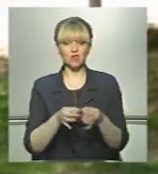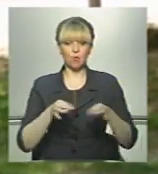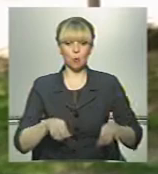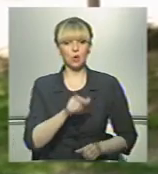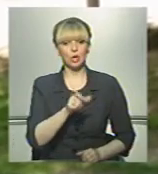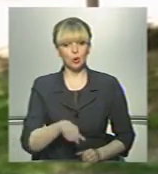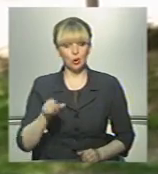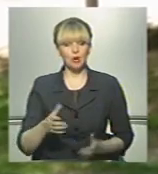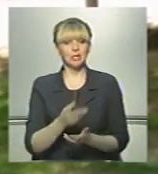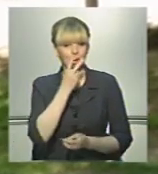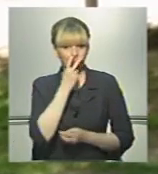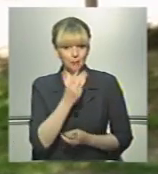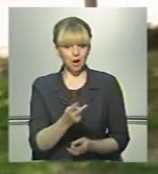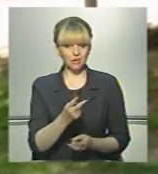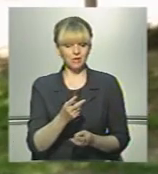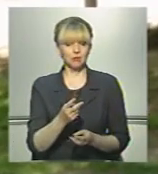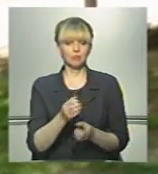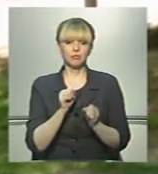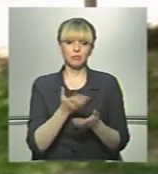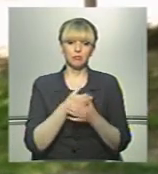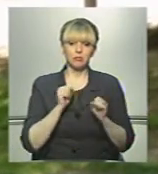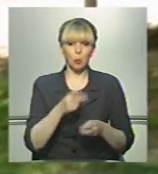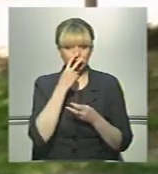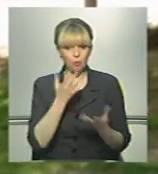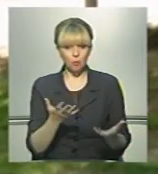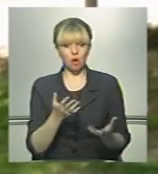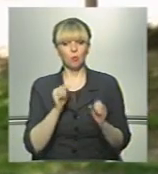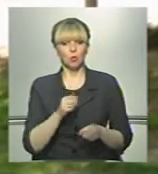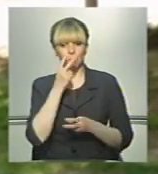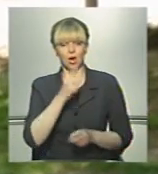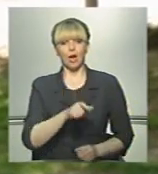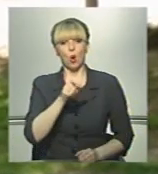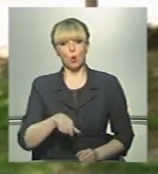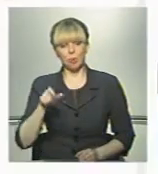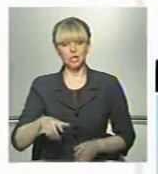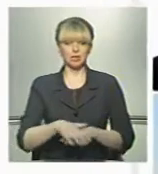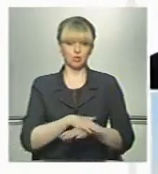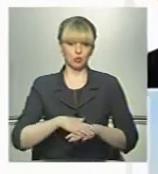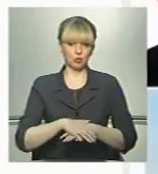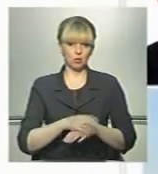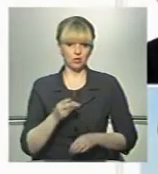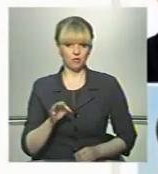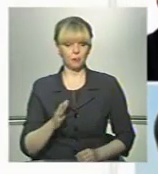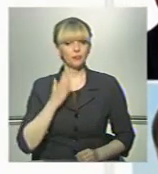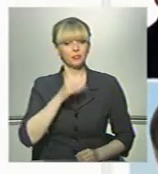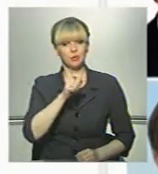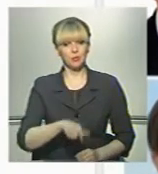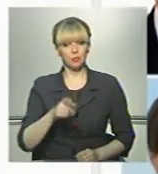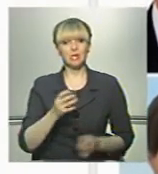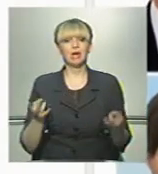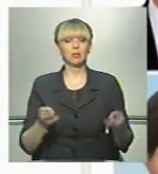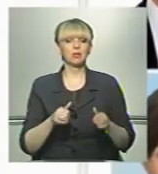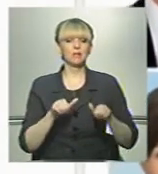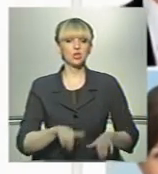людей, які бачать, ми можемо їх не побачити. Бачити, але які бачить громадянське суспільство. Буковинці, котрі